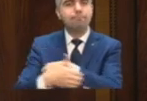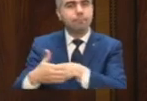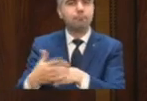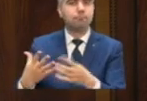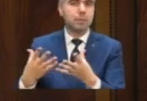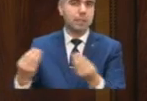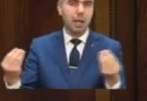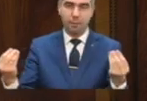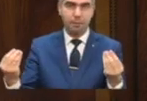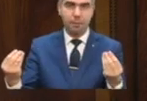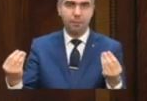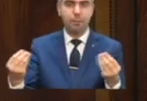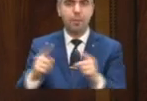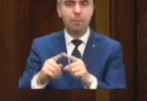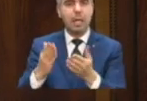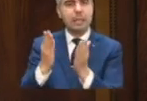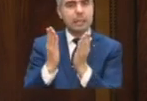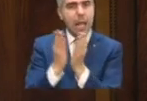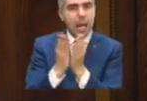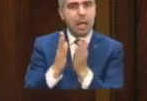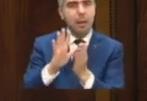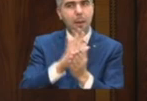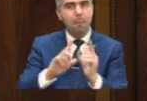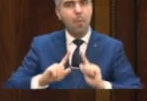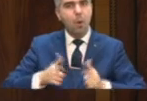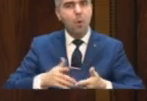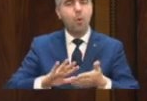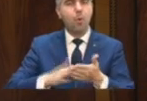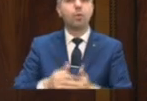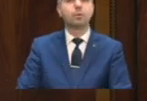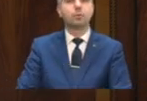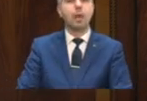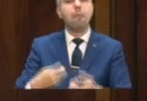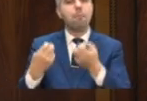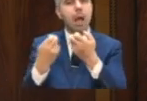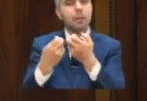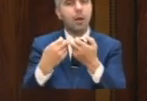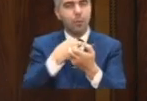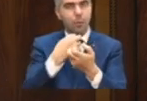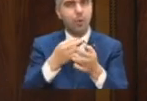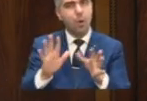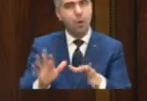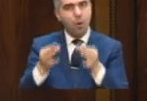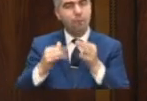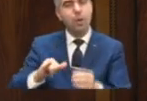الاجتماعية وكذلك التعليمية والاقتصادية، أذكر منها يعني الشباب المنقطع عن